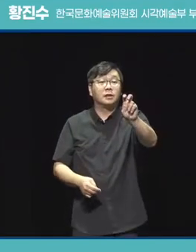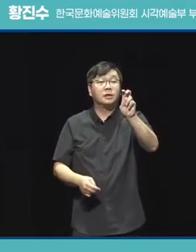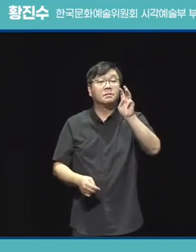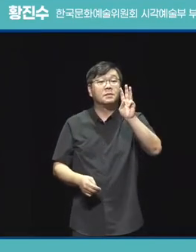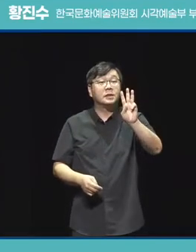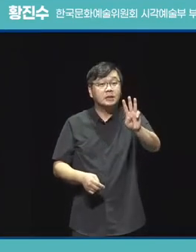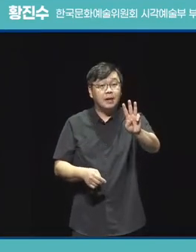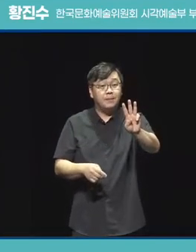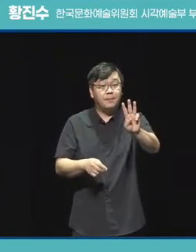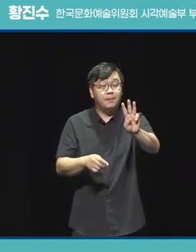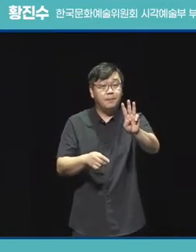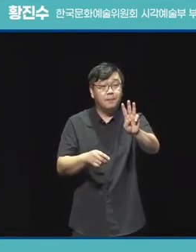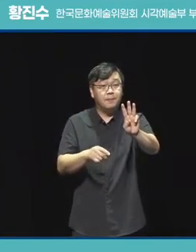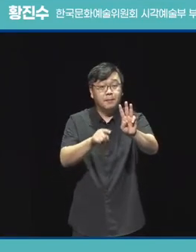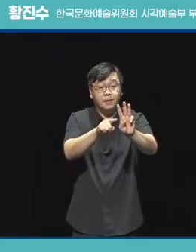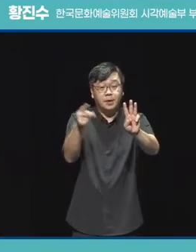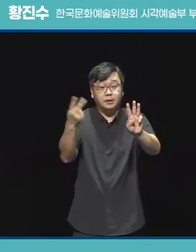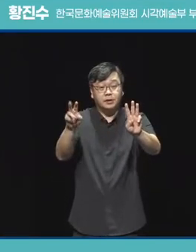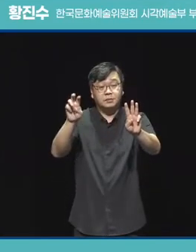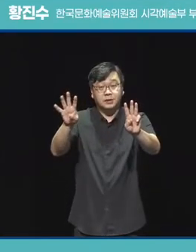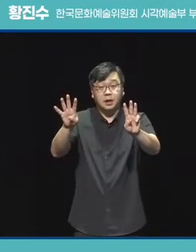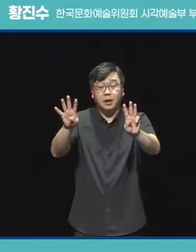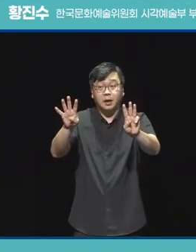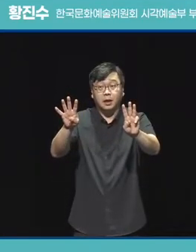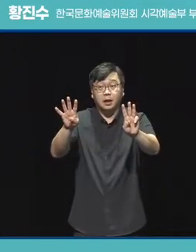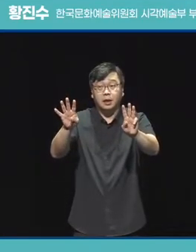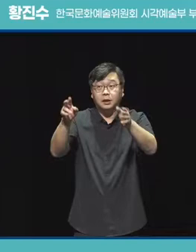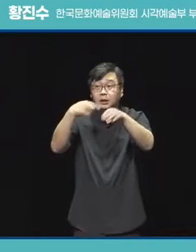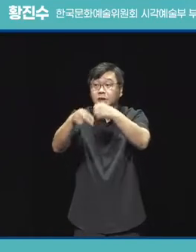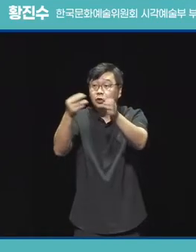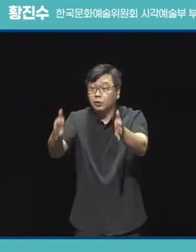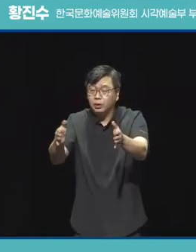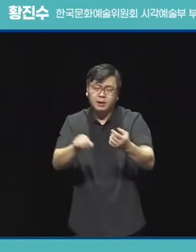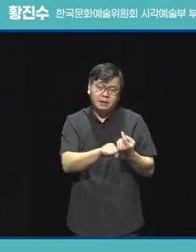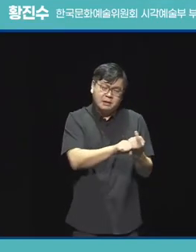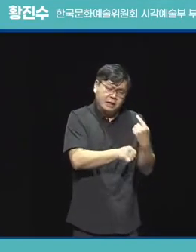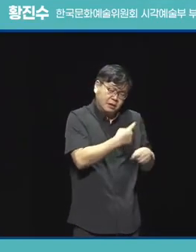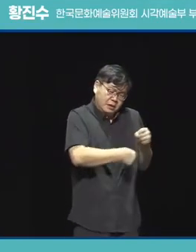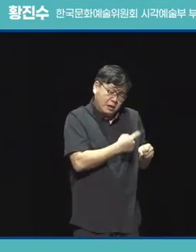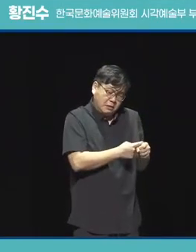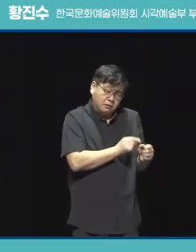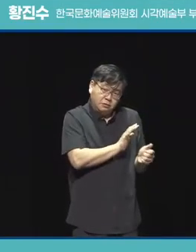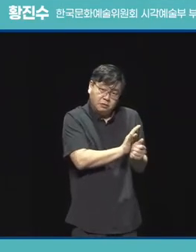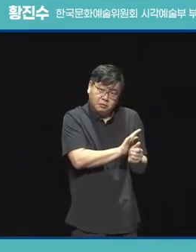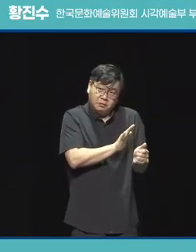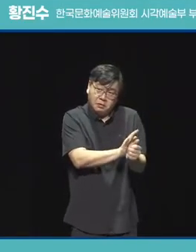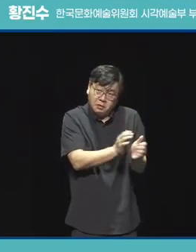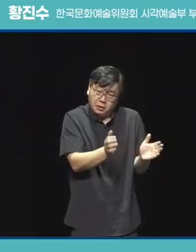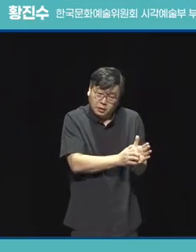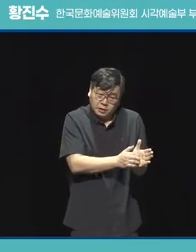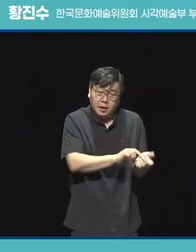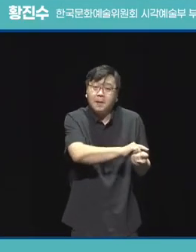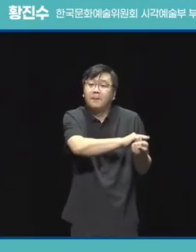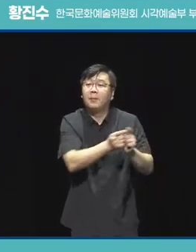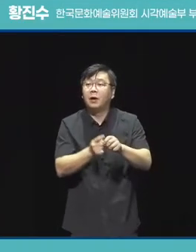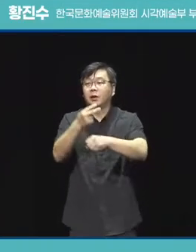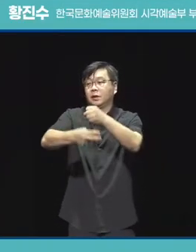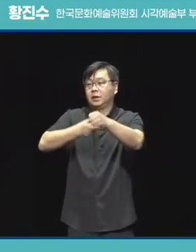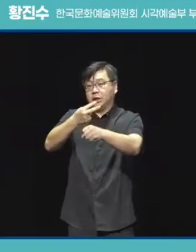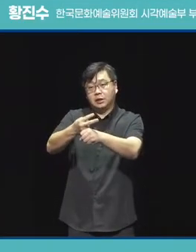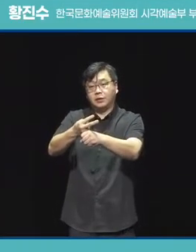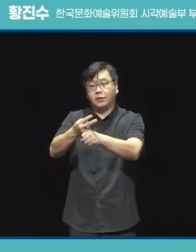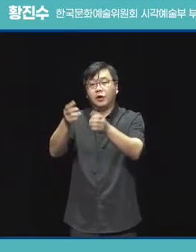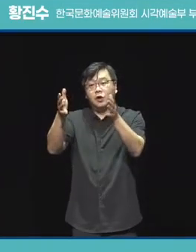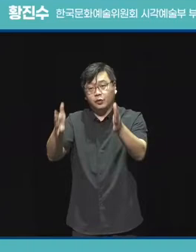크게 변화를 둔게 단년도 사업뿐만 아니라 2개년 사업도 신규로 도입을 하였습니다 그래서